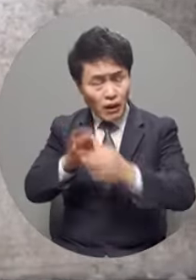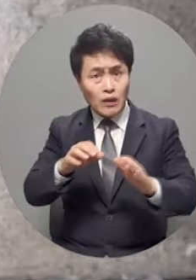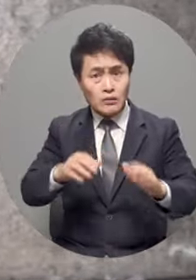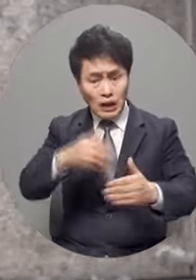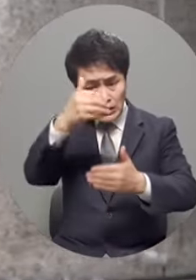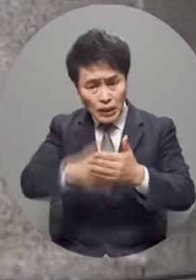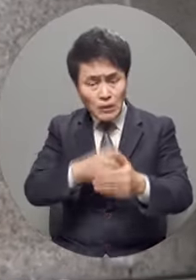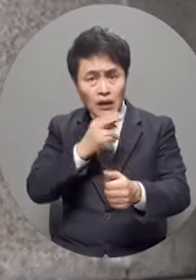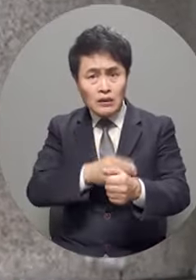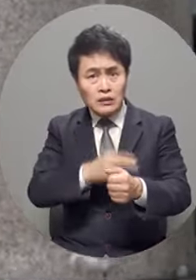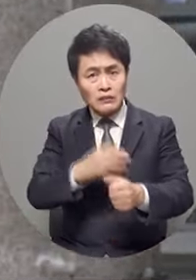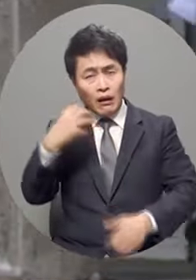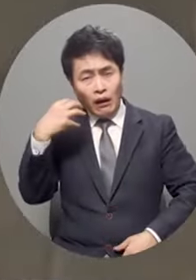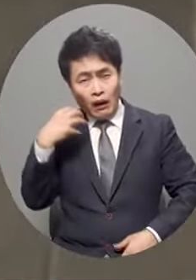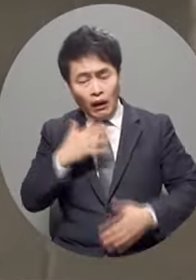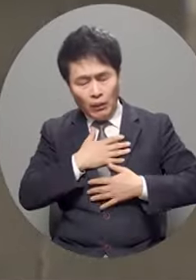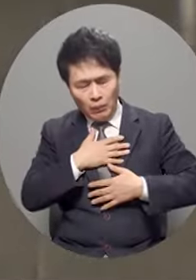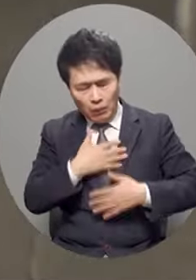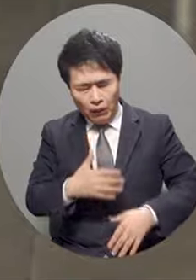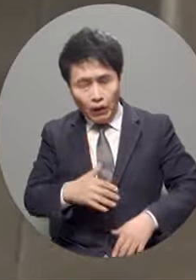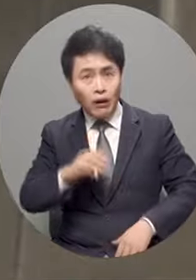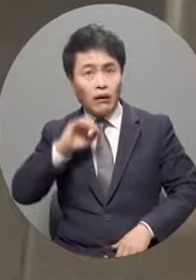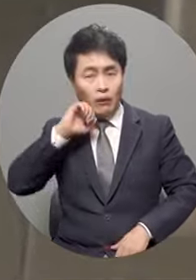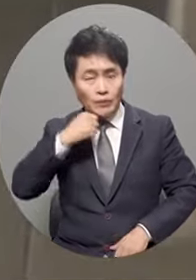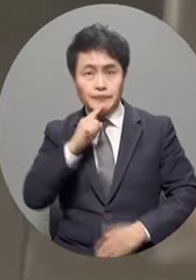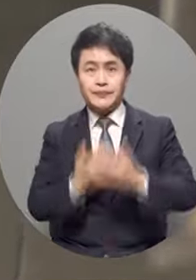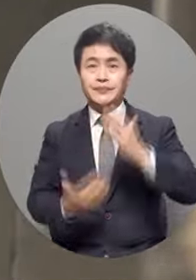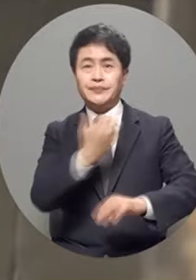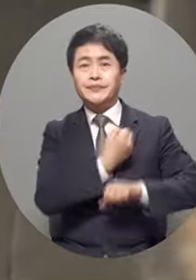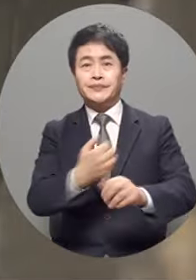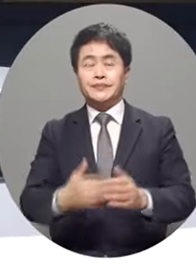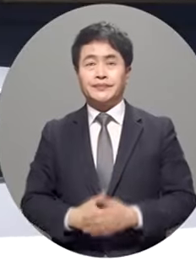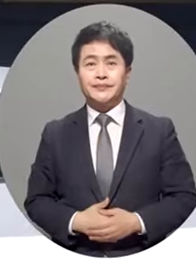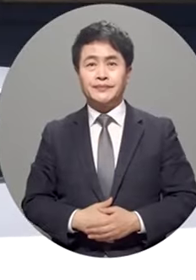달할 거라는 우려가 나오고 있습니다. MBC 뉴스 재은유입니다.